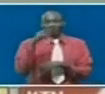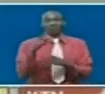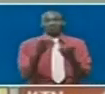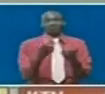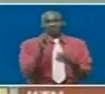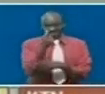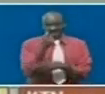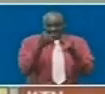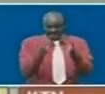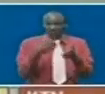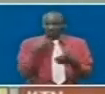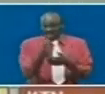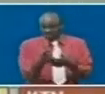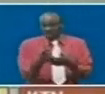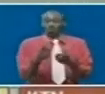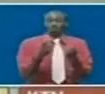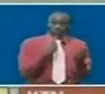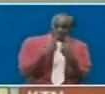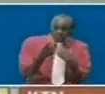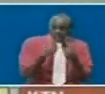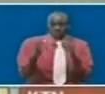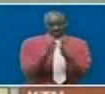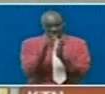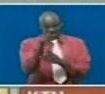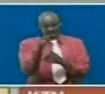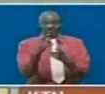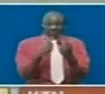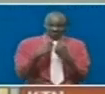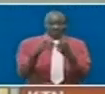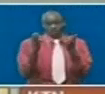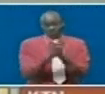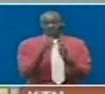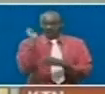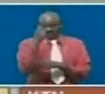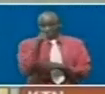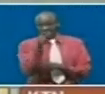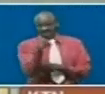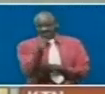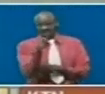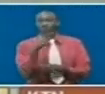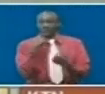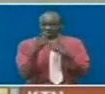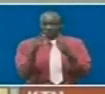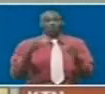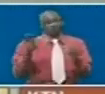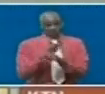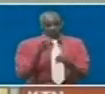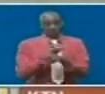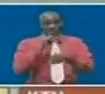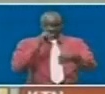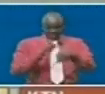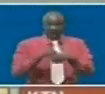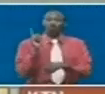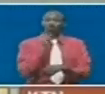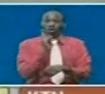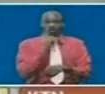Kwa sasa tunakudokezea tu mahojiano aliyofanya Zubeida na rais Salva Kiir ambayo tutakuletea kwa ukamilifu hapo